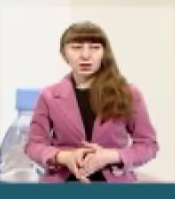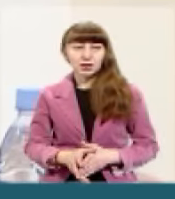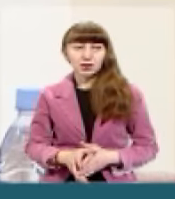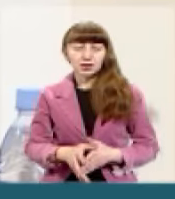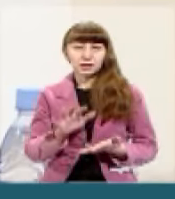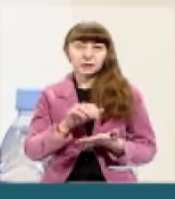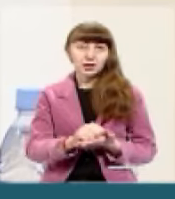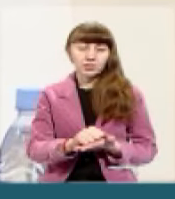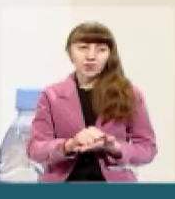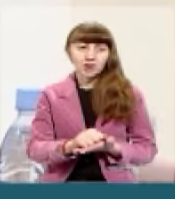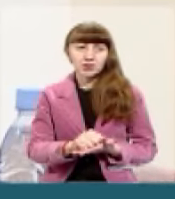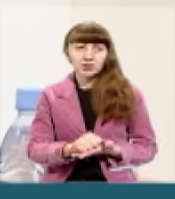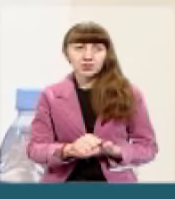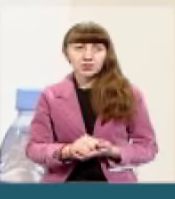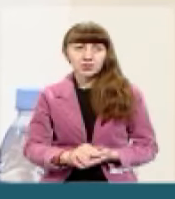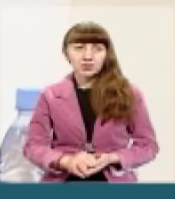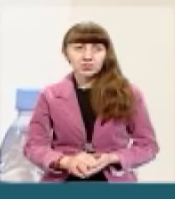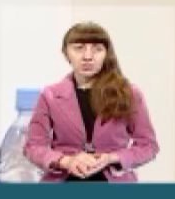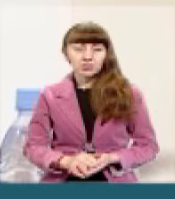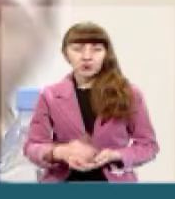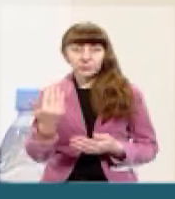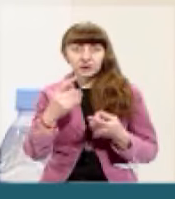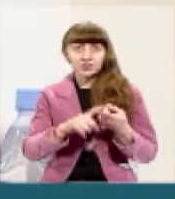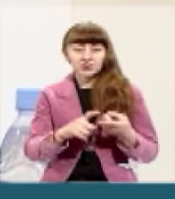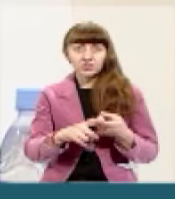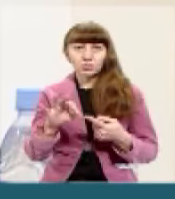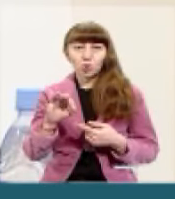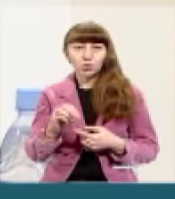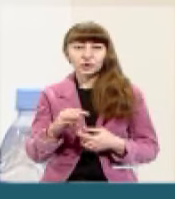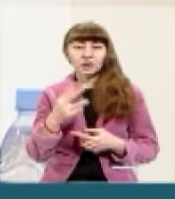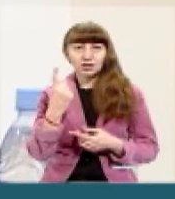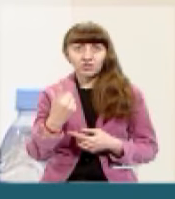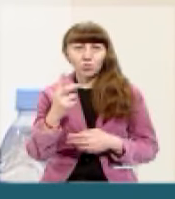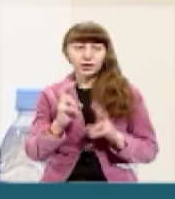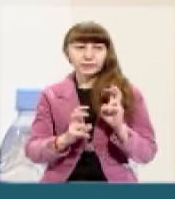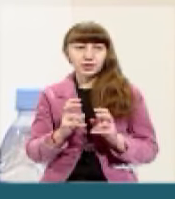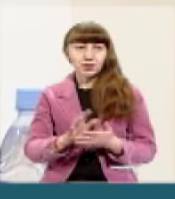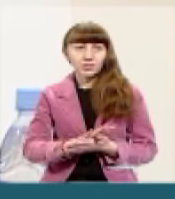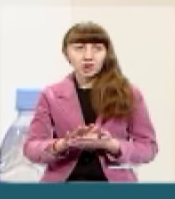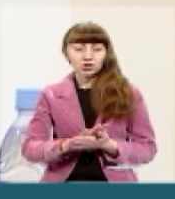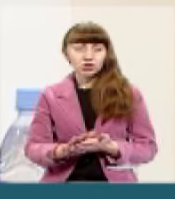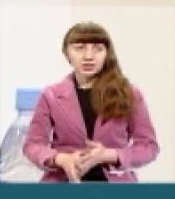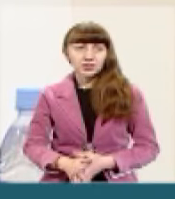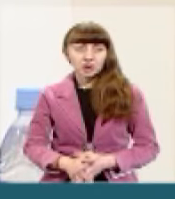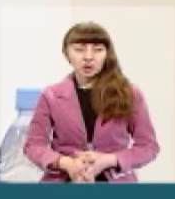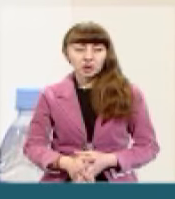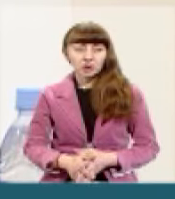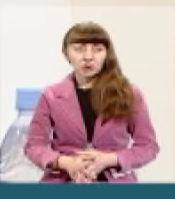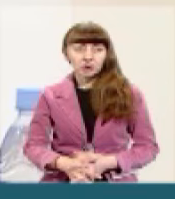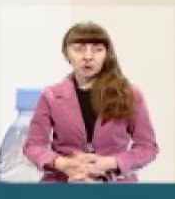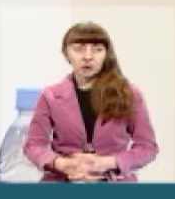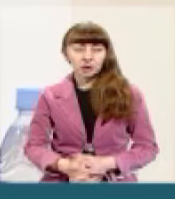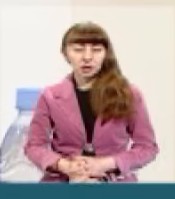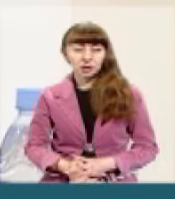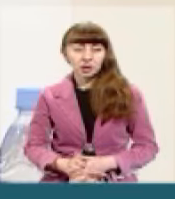вот вы занимаетесь, вы смотрите, вы один, и вы, и мы от вас зависим, от одного предприятия. Вот по очистке, я скажу так, мы не зависим от одного